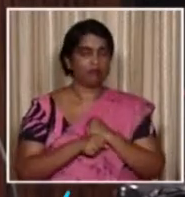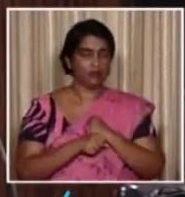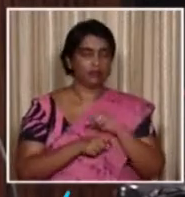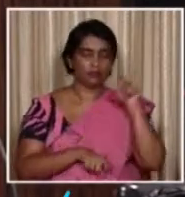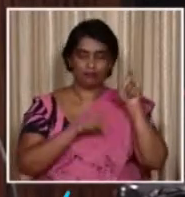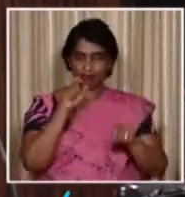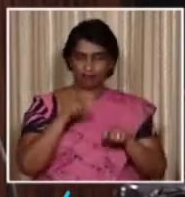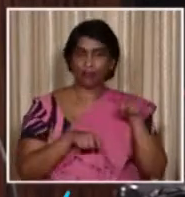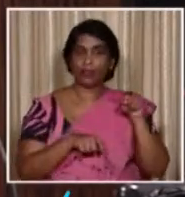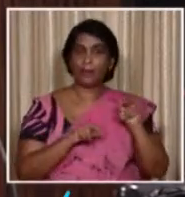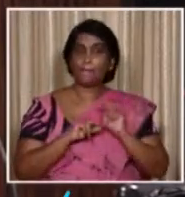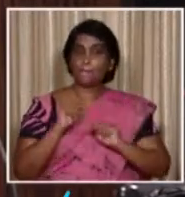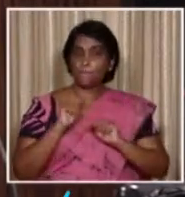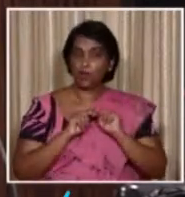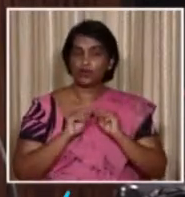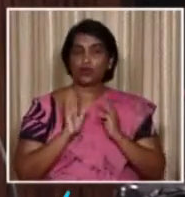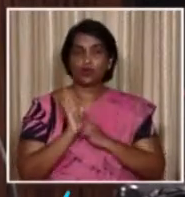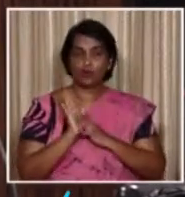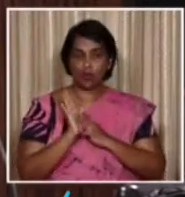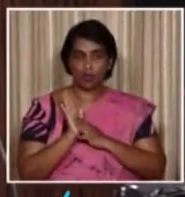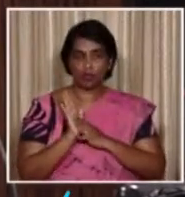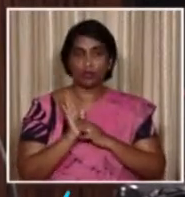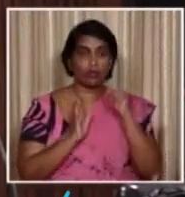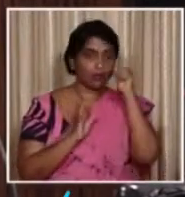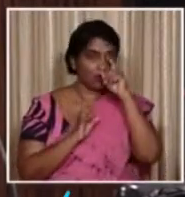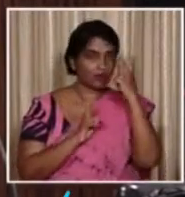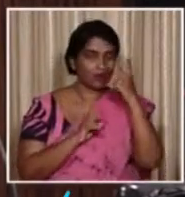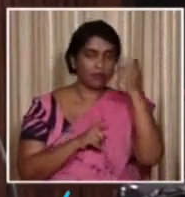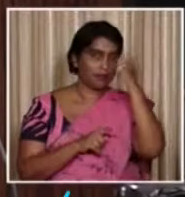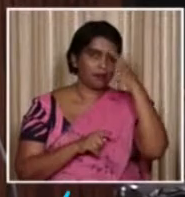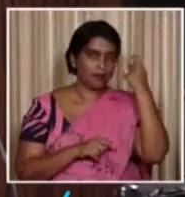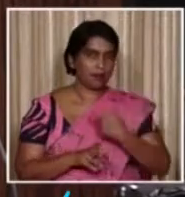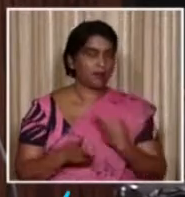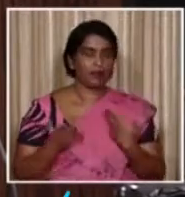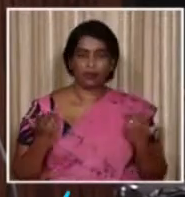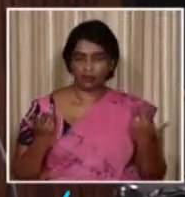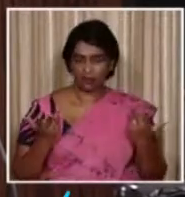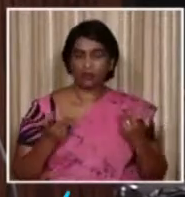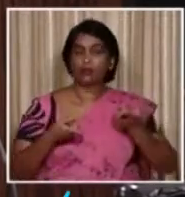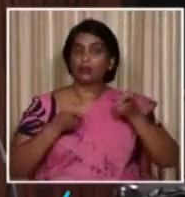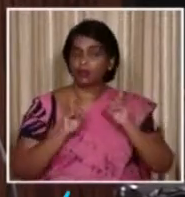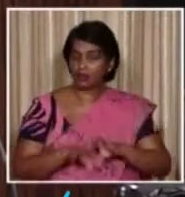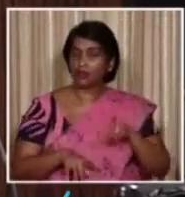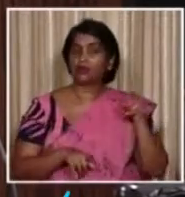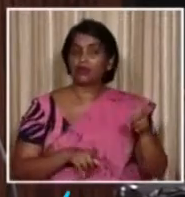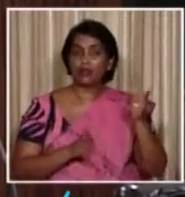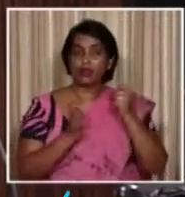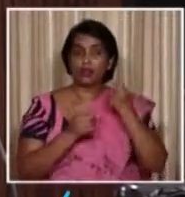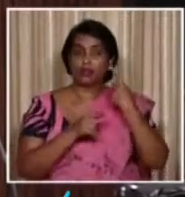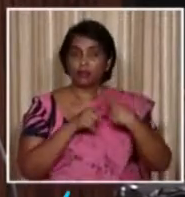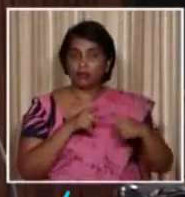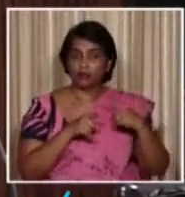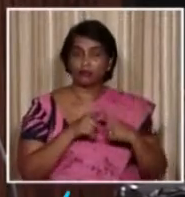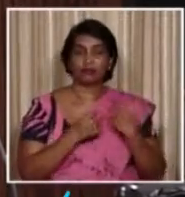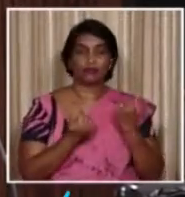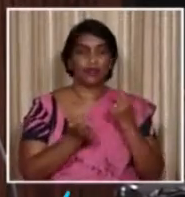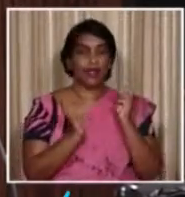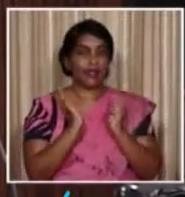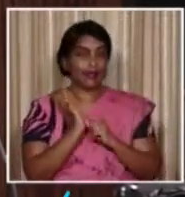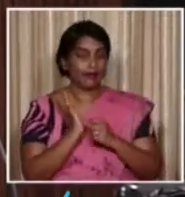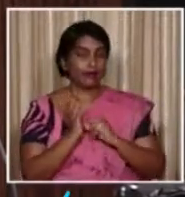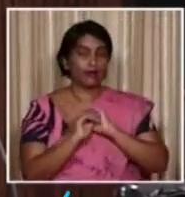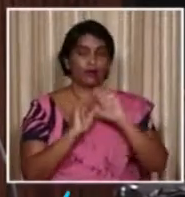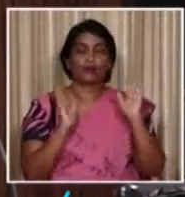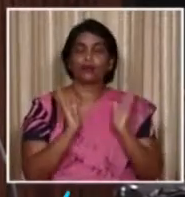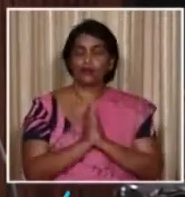එතකොට ඒගොල්ලන්ට පෙබරවාරි මාර්තු මාස දෙකේම වැටුප් හම්බුනේ නැහැ ඊට අමතරව ඒගොල්ලන්ගේ ණයවාරික ලීසින් සහ අනෙකුත්